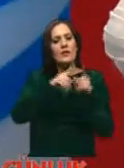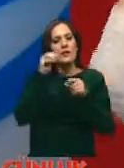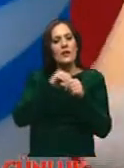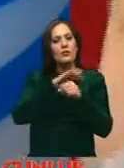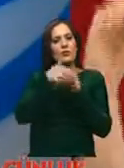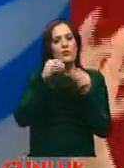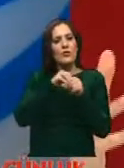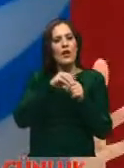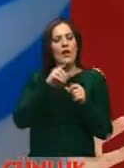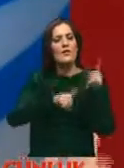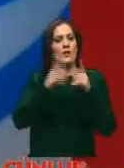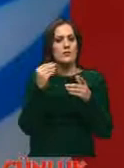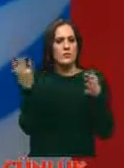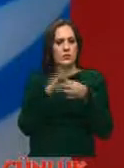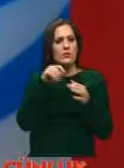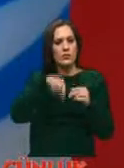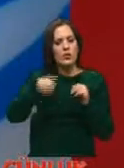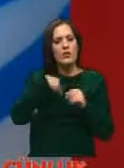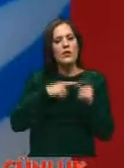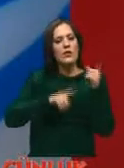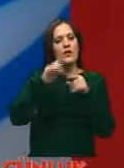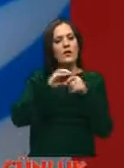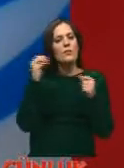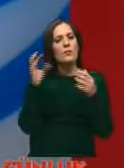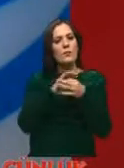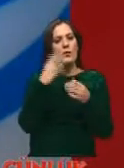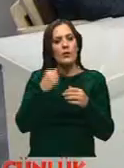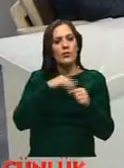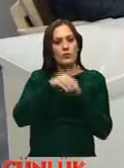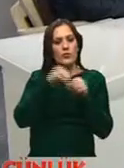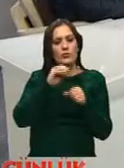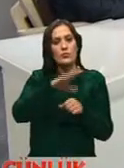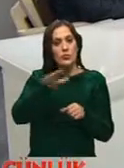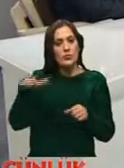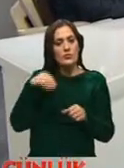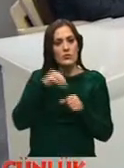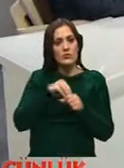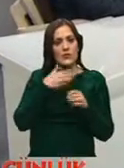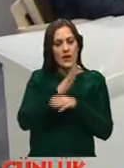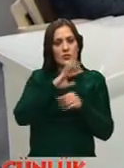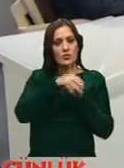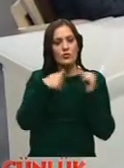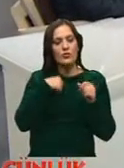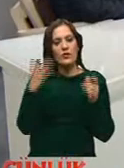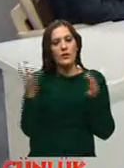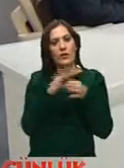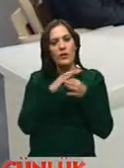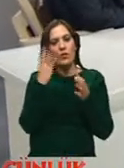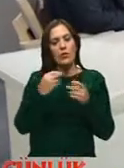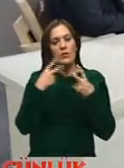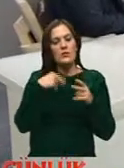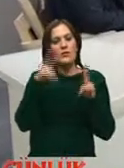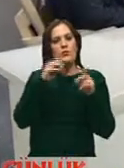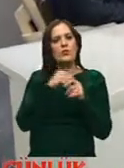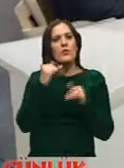bir dünya. Evet. Öyle değil mi? Ondan söz ediyoruz. Sanal bir dünyadan söz ediyoruz. O sanal dünyanın çocuklar gerçek dünyaya uyarlanabileceği konusunda